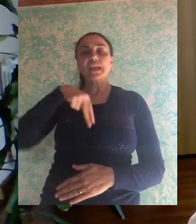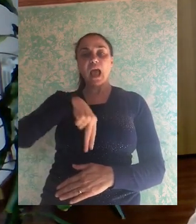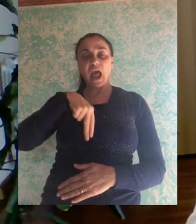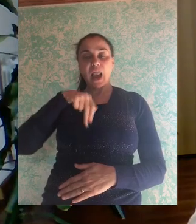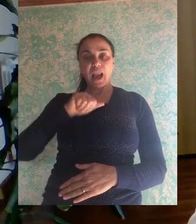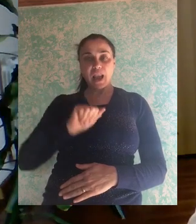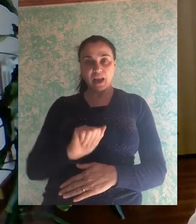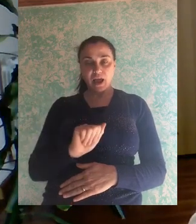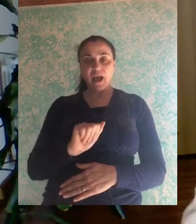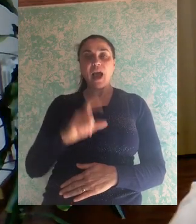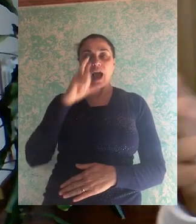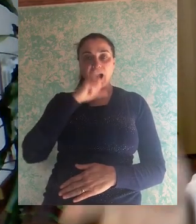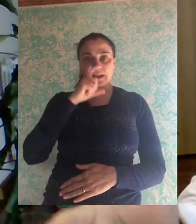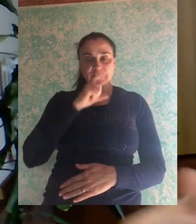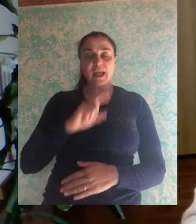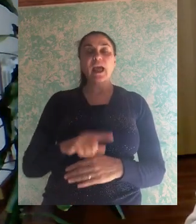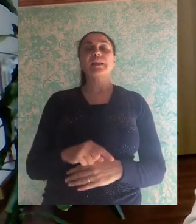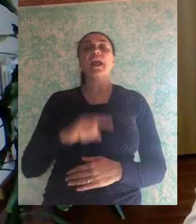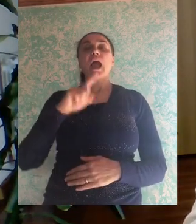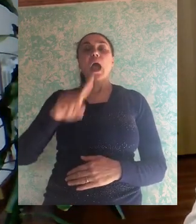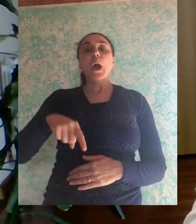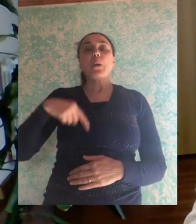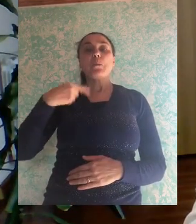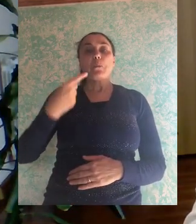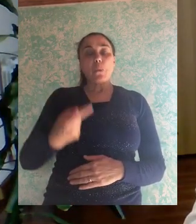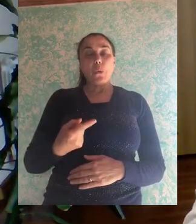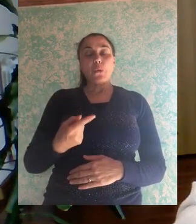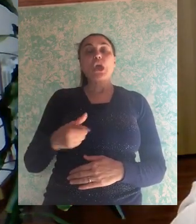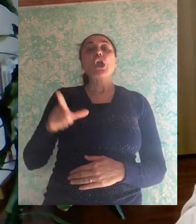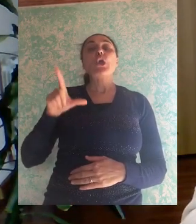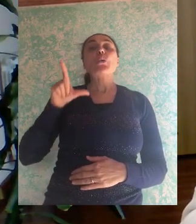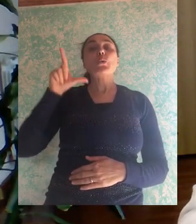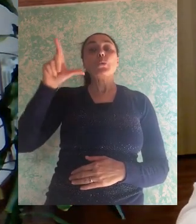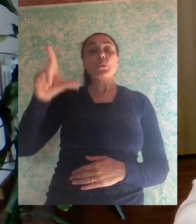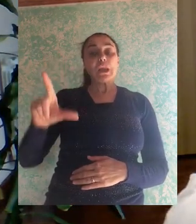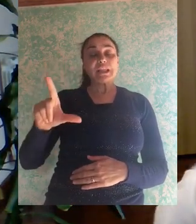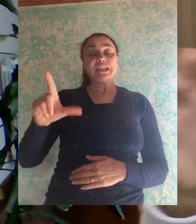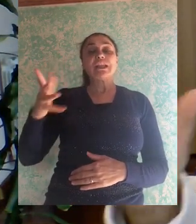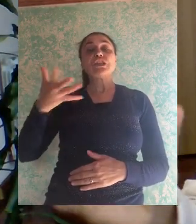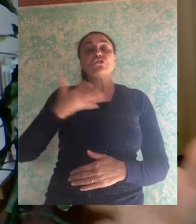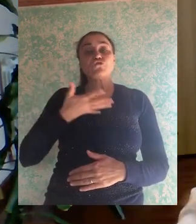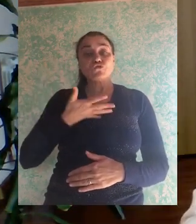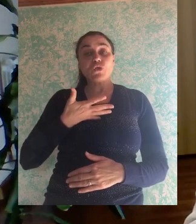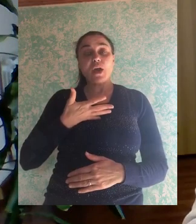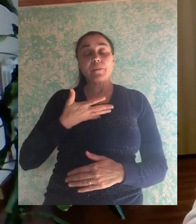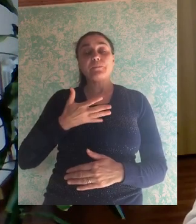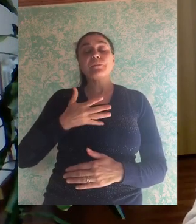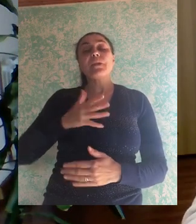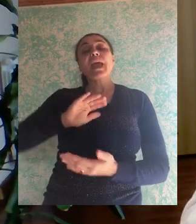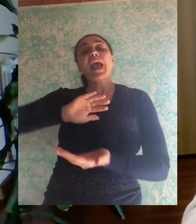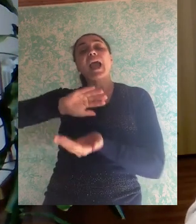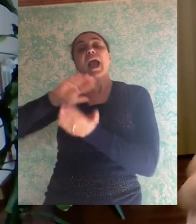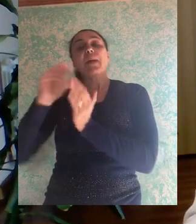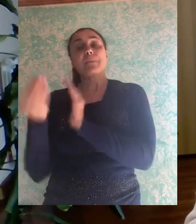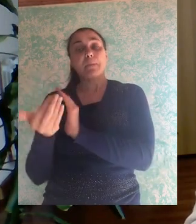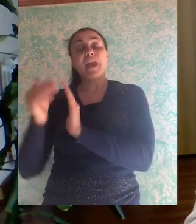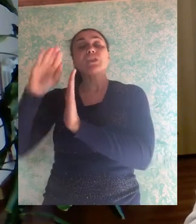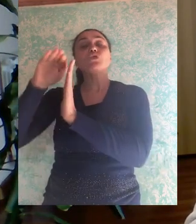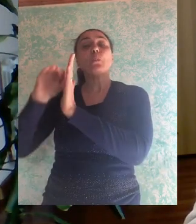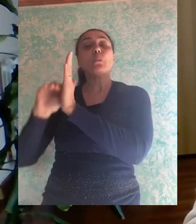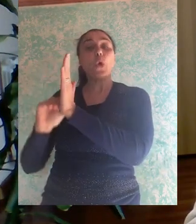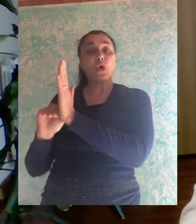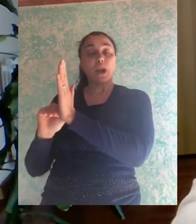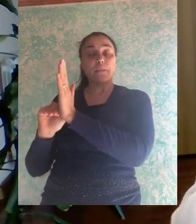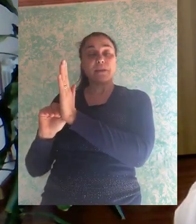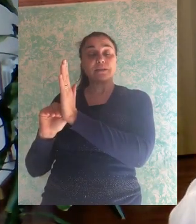anticiparvi che da lunedì cambieremo un po' la programmazione dei video messaggi